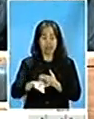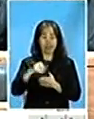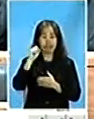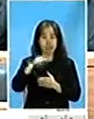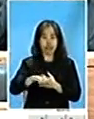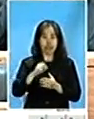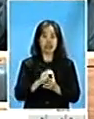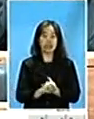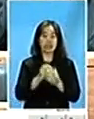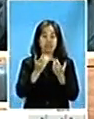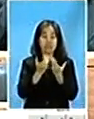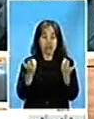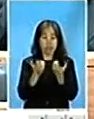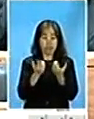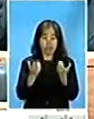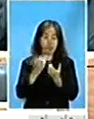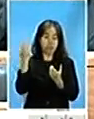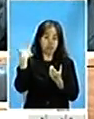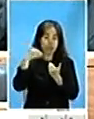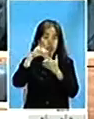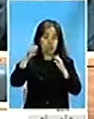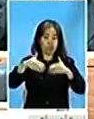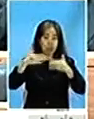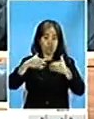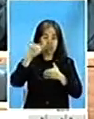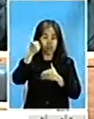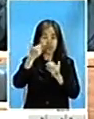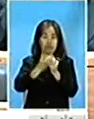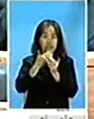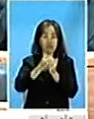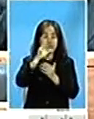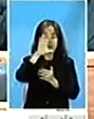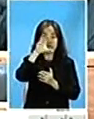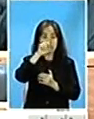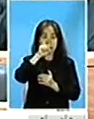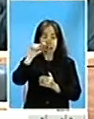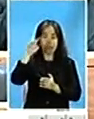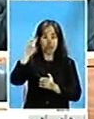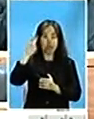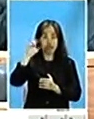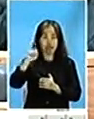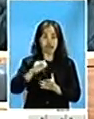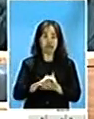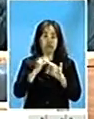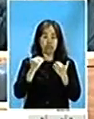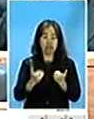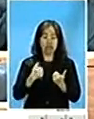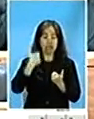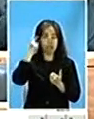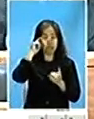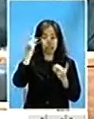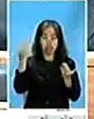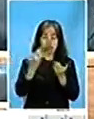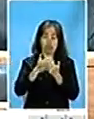นะสินค้าที่เคยทำรายได้ 5-6 แสนล้านบาทตอนนี้ผมก็ไม่ทราบว่าเหลือเท่า